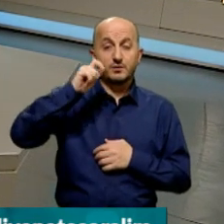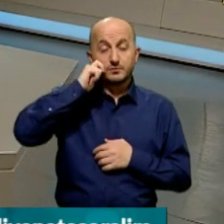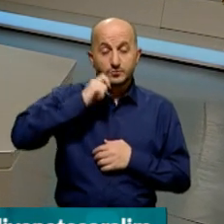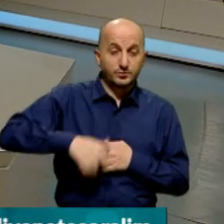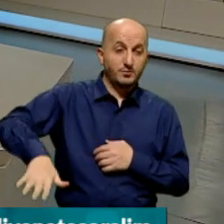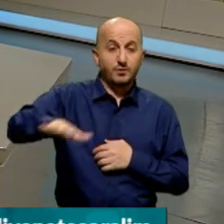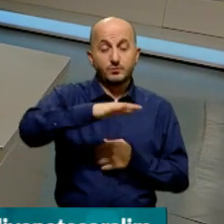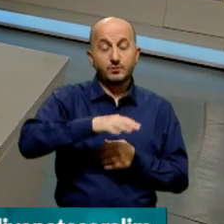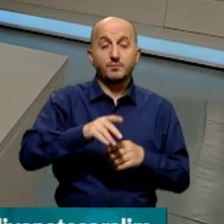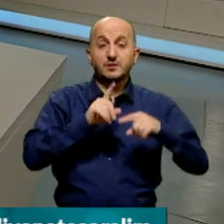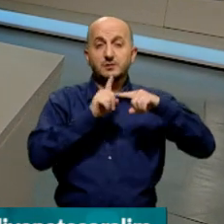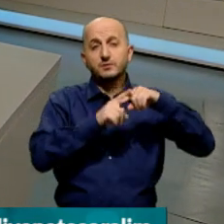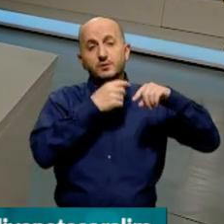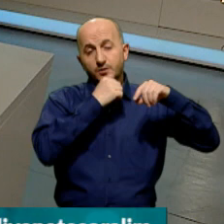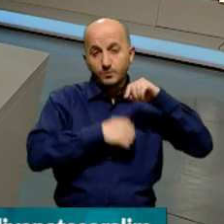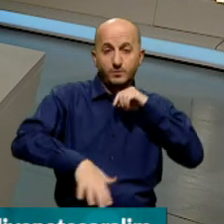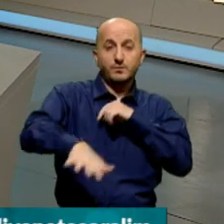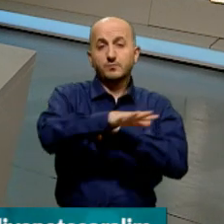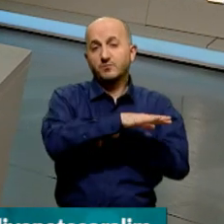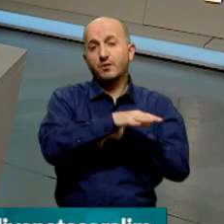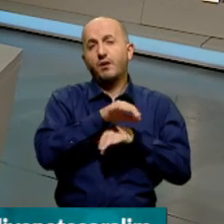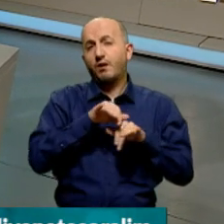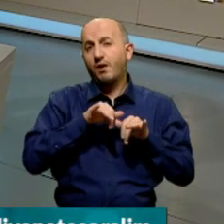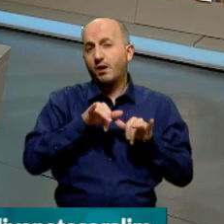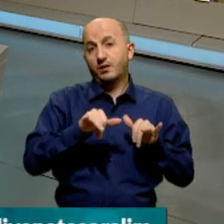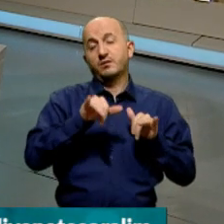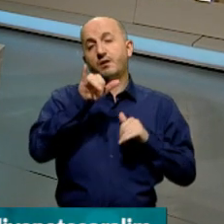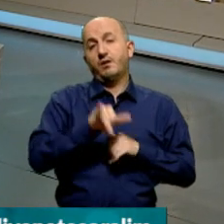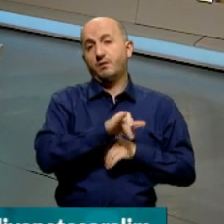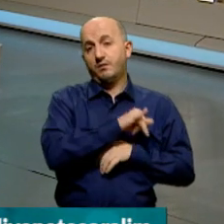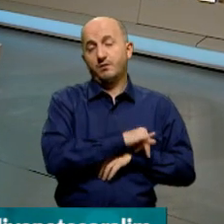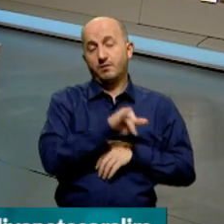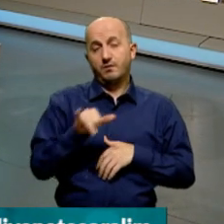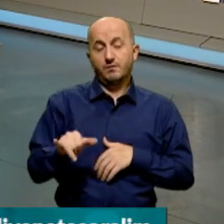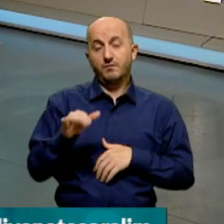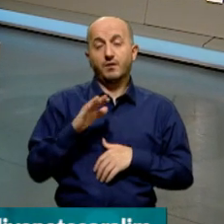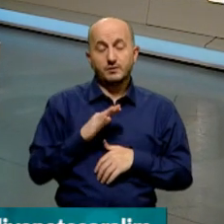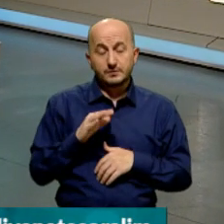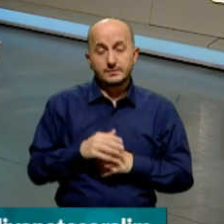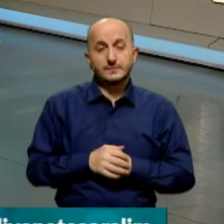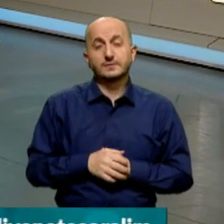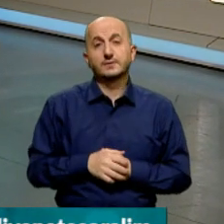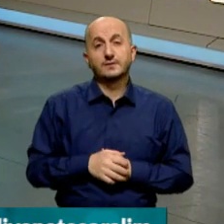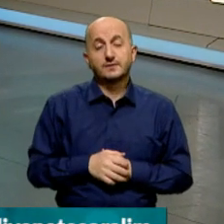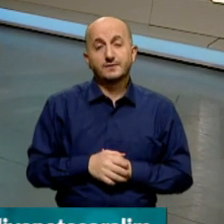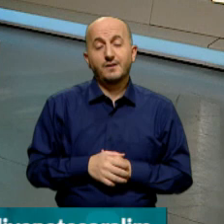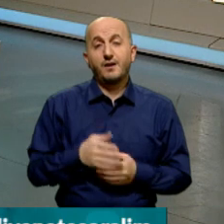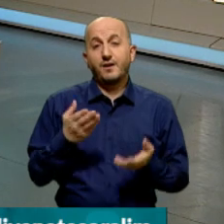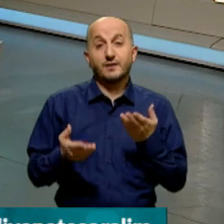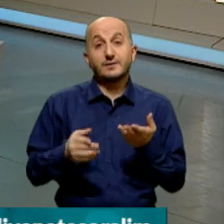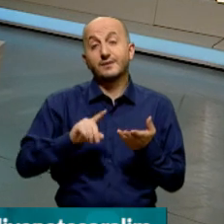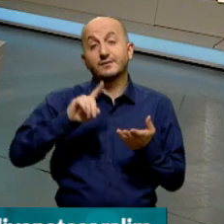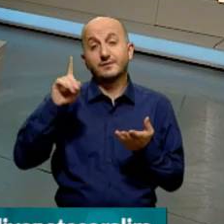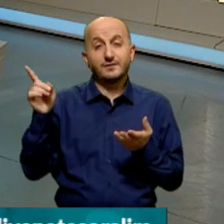de gayrimüslim kullarına geçerli olan bir şey. Buradaki hadisede bir kul hakkı muhakkak var da ahirette